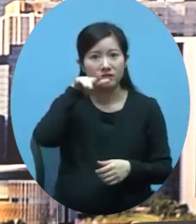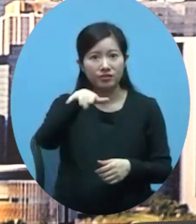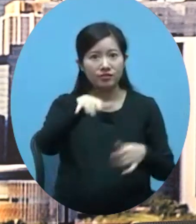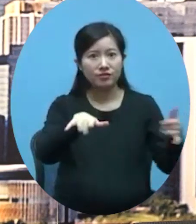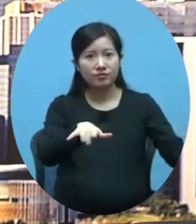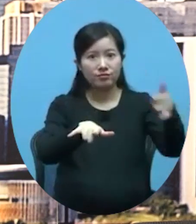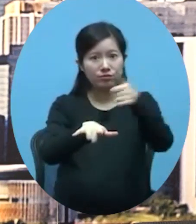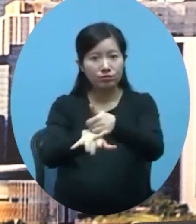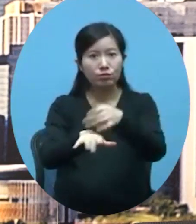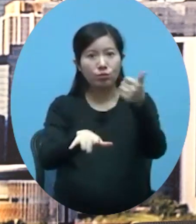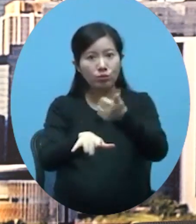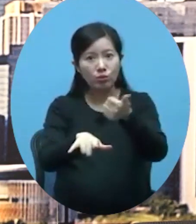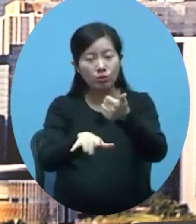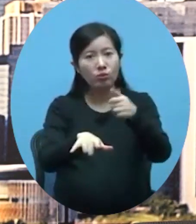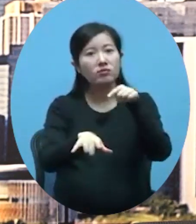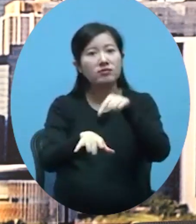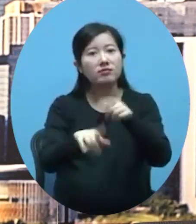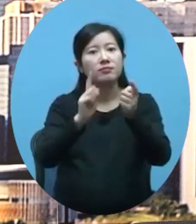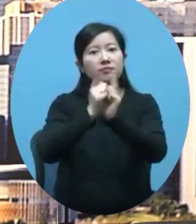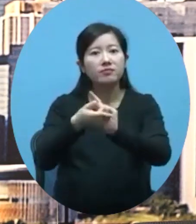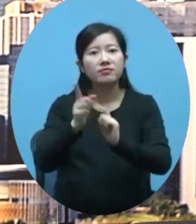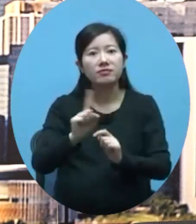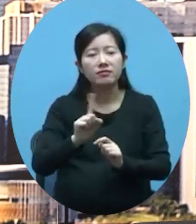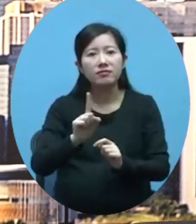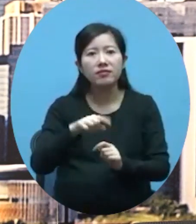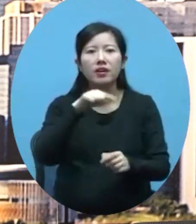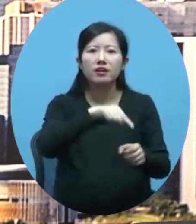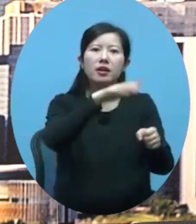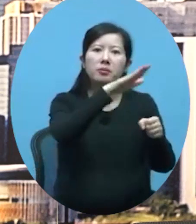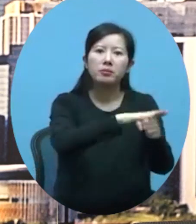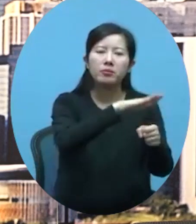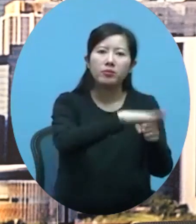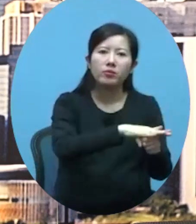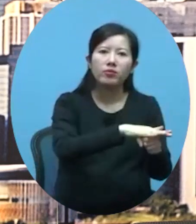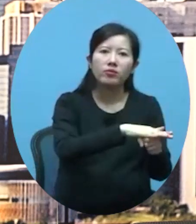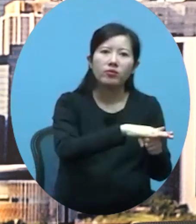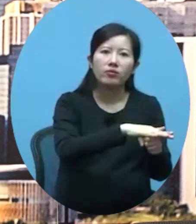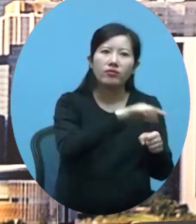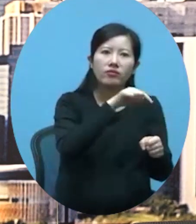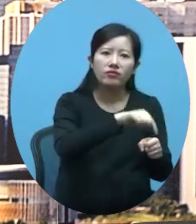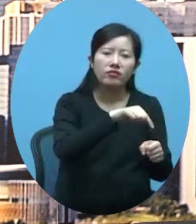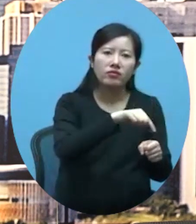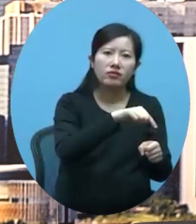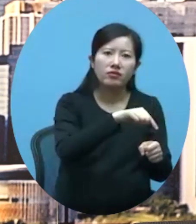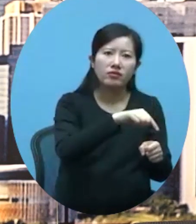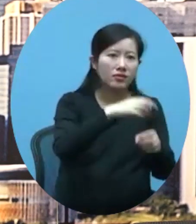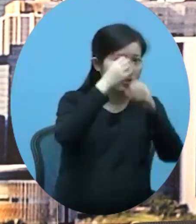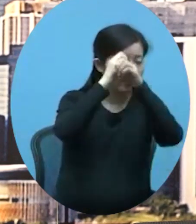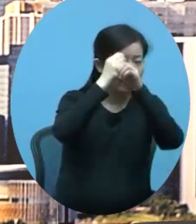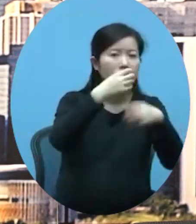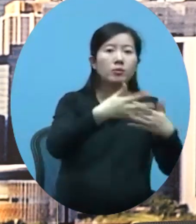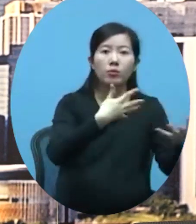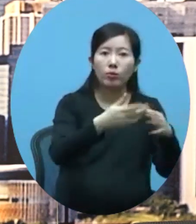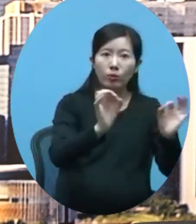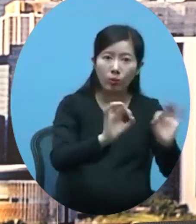一班的香港人呢他已经第一是由管当局安排的这个新型冠状病毒的测试是阴性